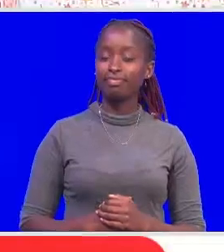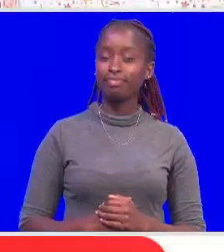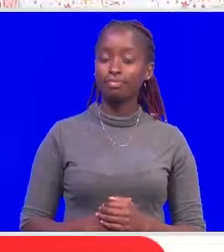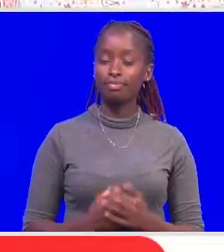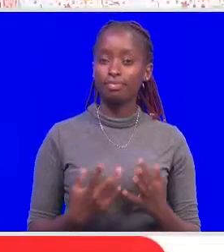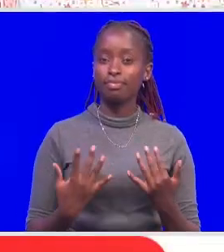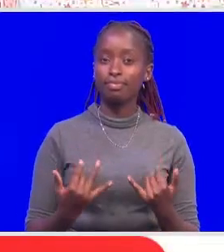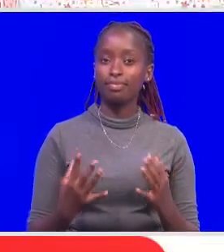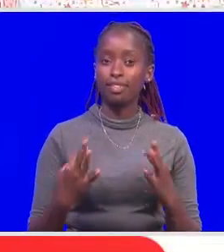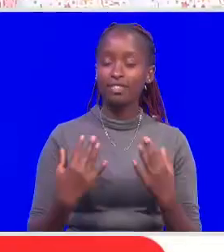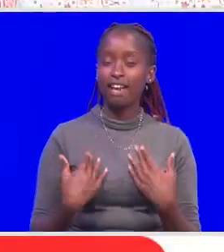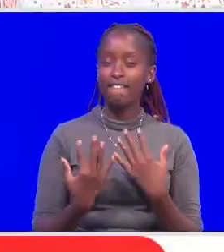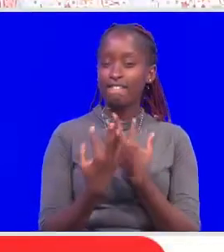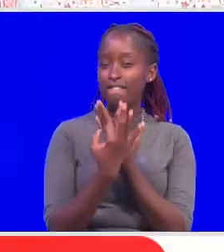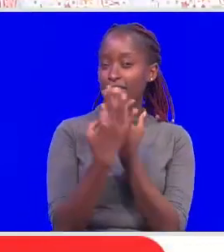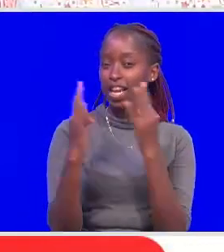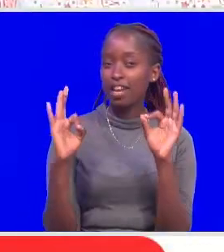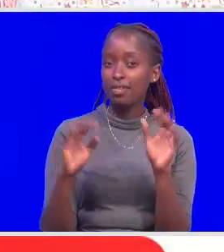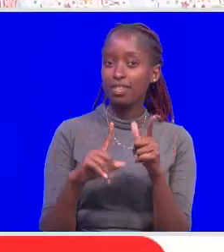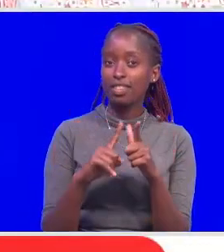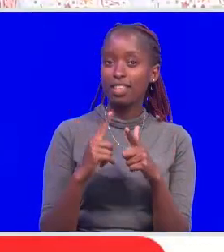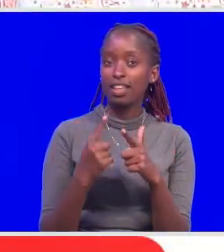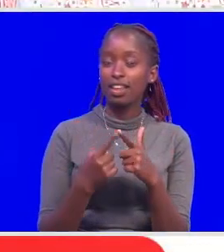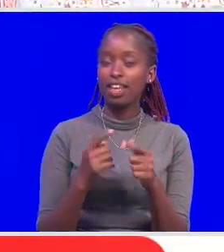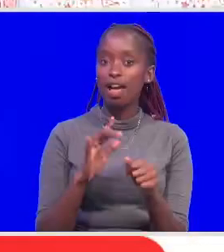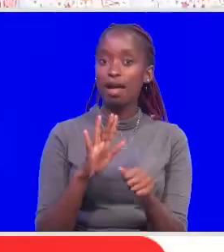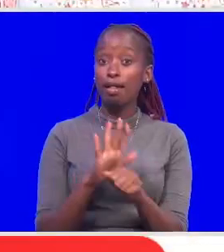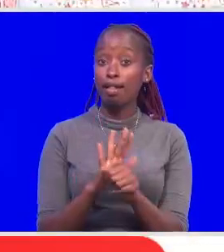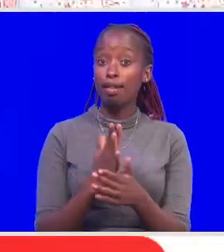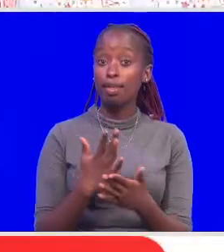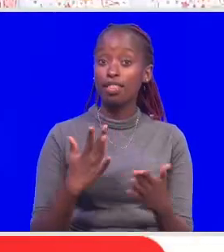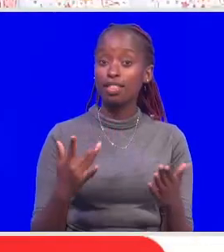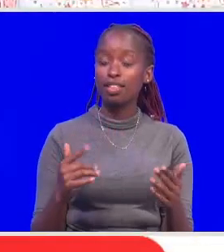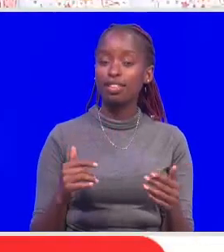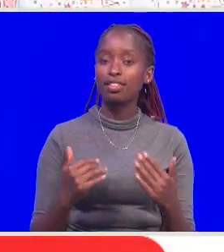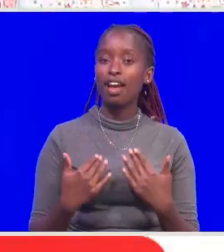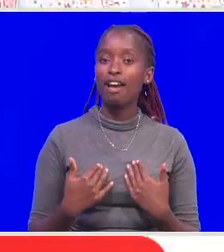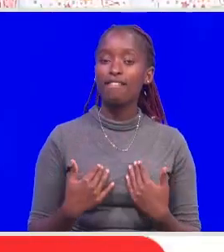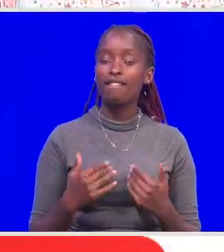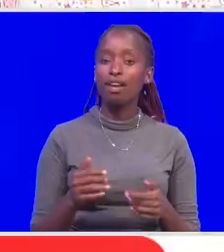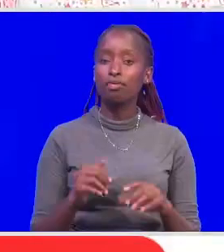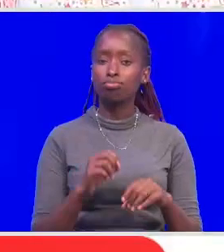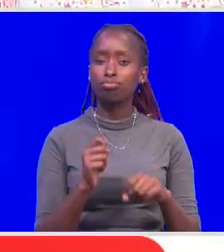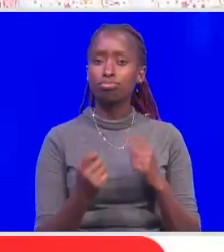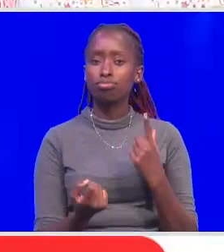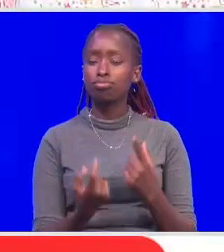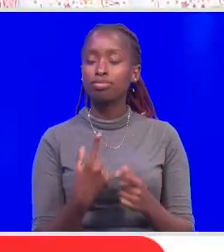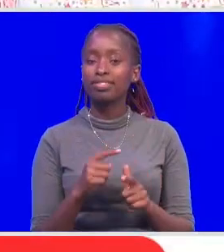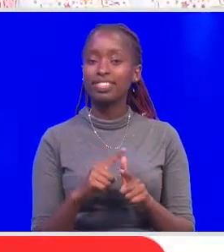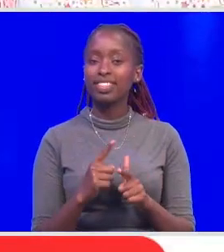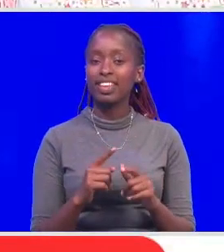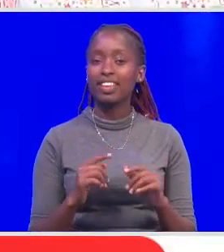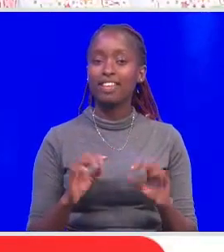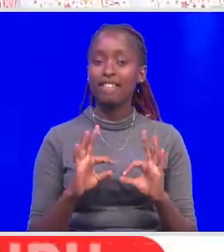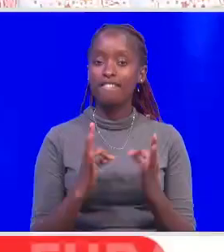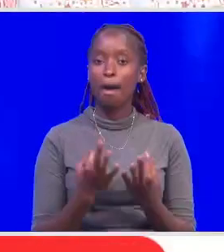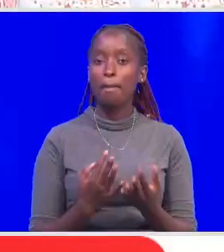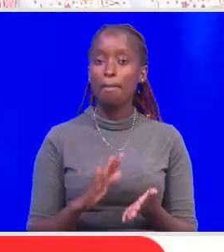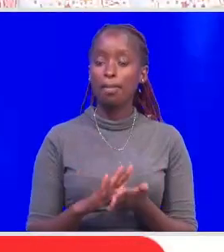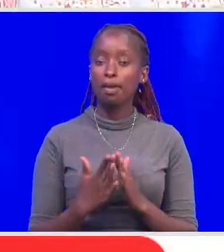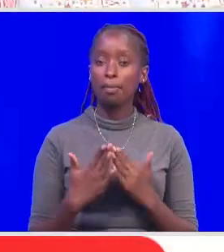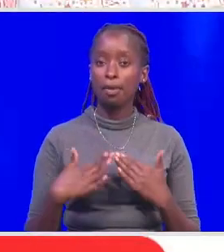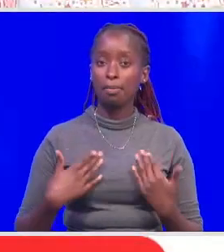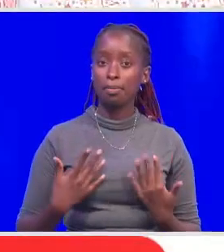Ukiwa na uhuru, mambo mengi tu yanajitokeza, jamii inafurahia. Tuangazie taarifa nyingine. Naibu Rais Rigathi Gachagua